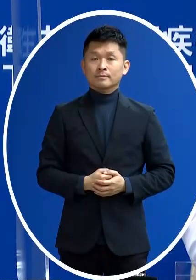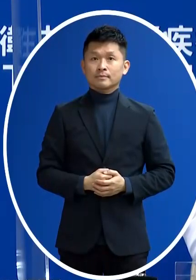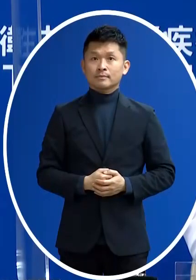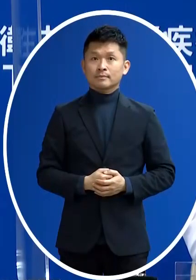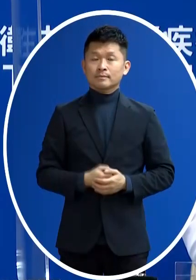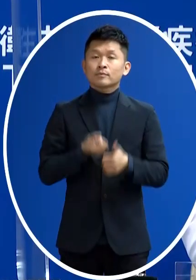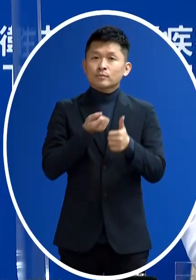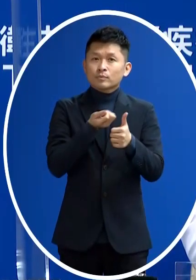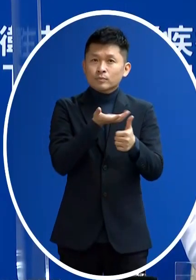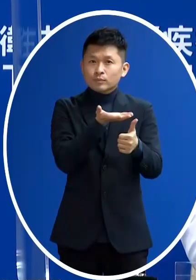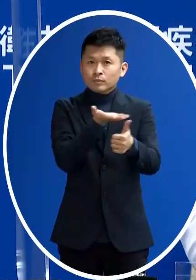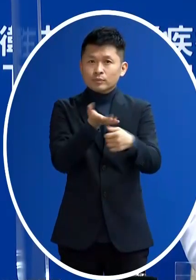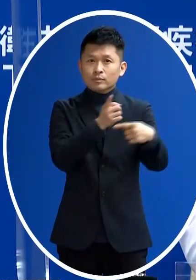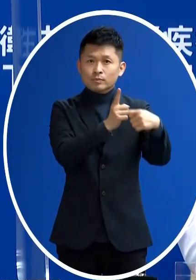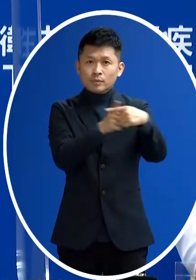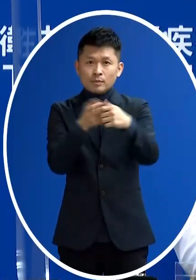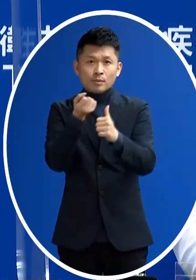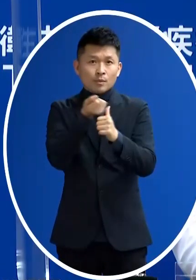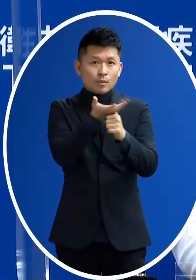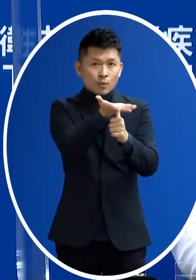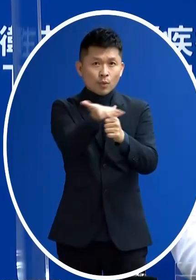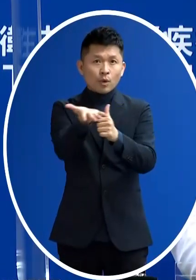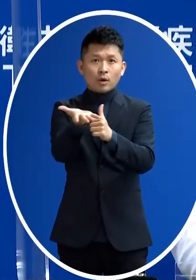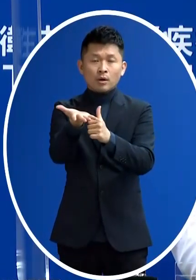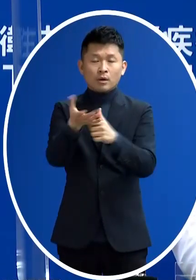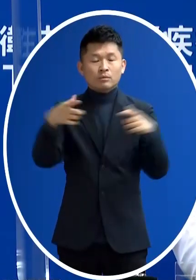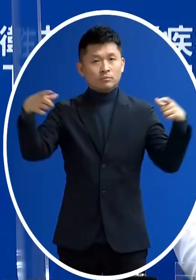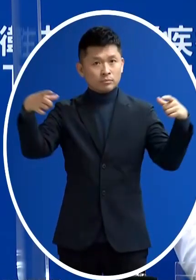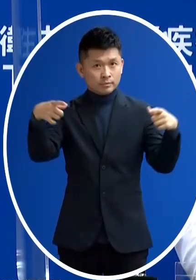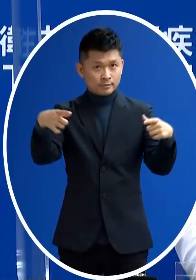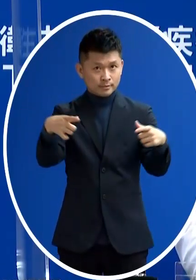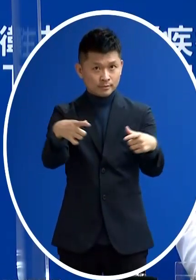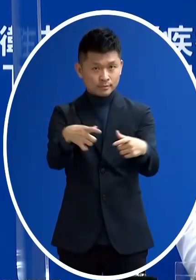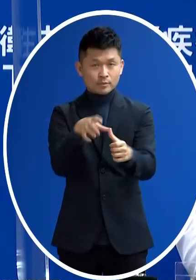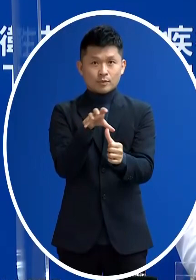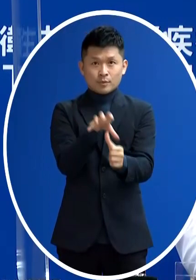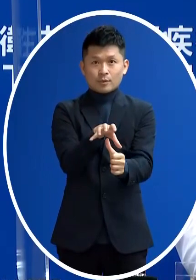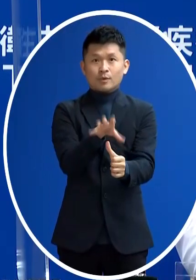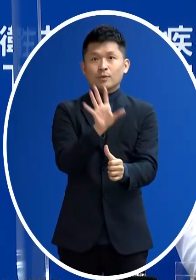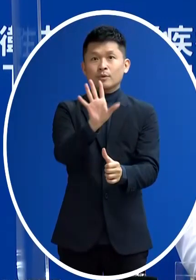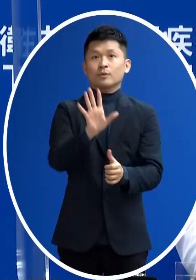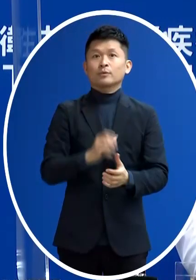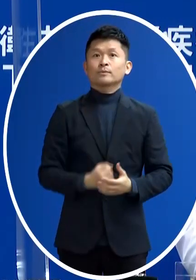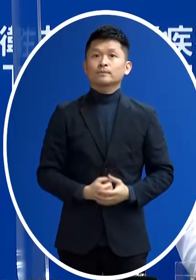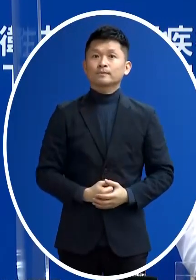感染的这些传播链都在收敛中了哈。